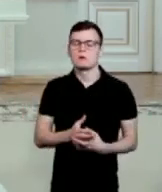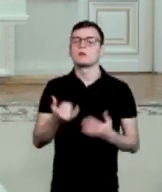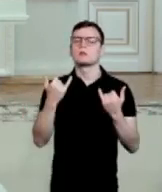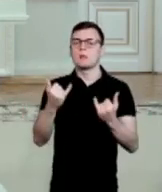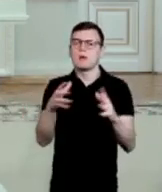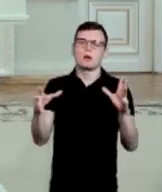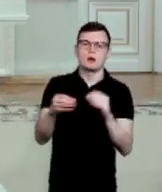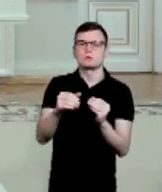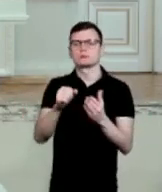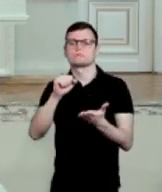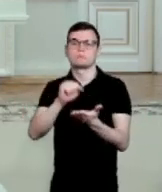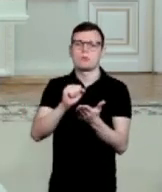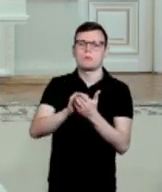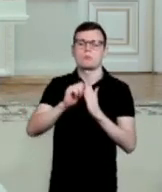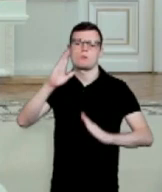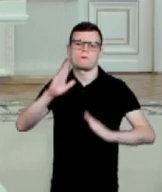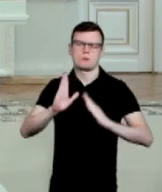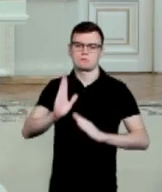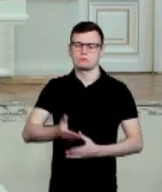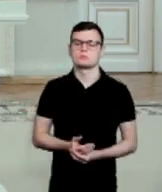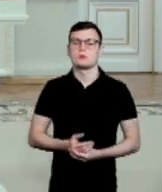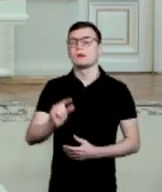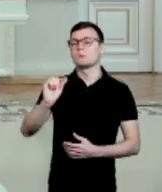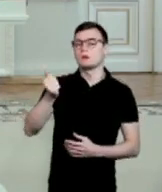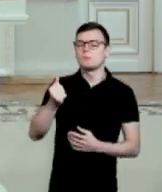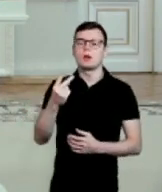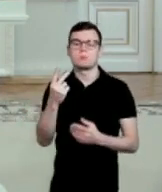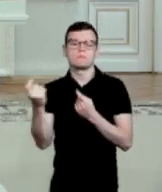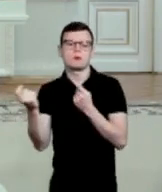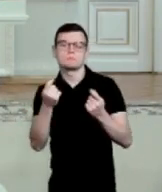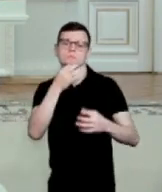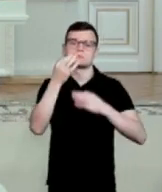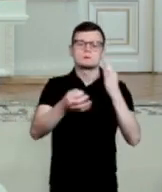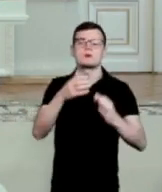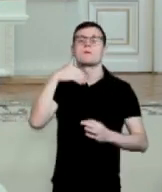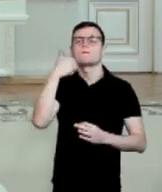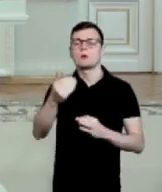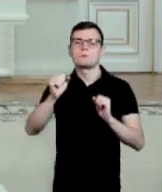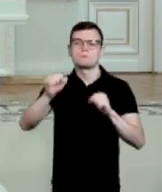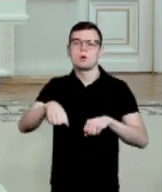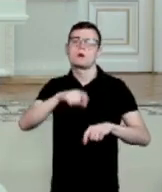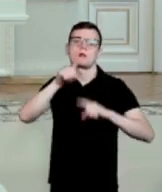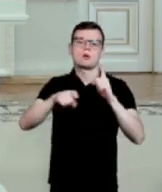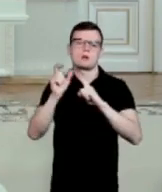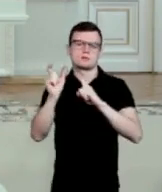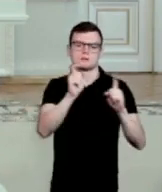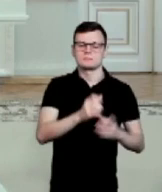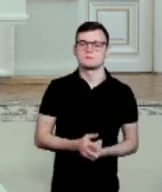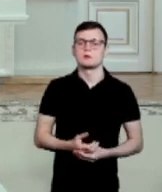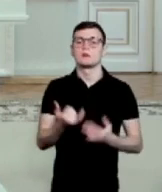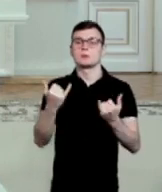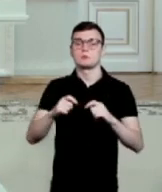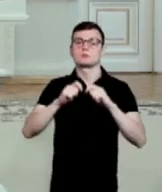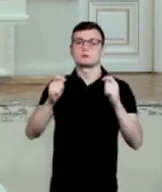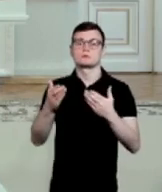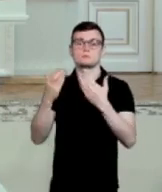spaudos konferenciją. Iš pradžių išgirsime vadovų pasisakymus, o vėliau jie atsakys į žurnalistų klausimus. Kviečiu pradėti Lietuvos